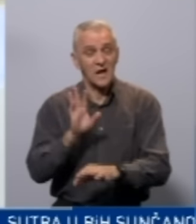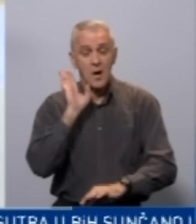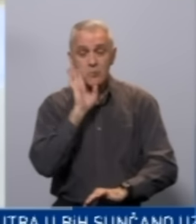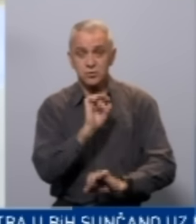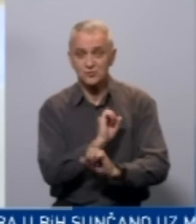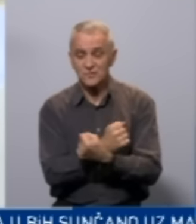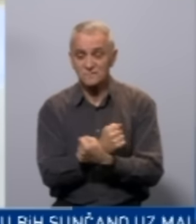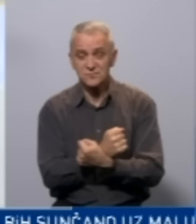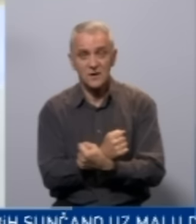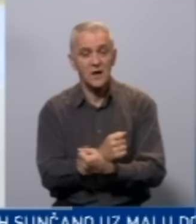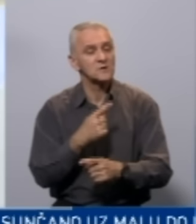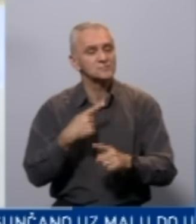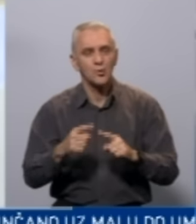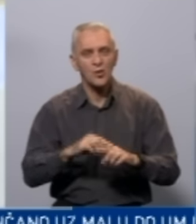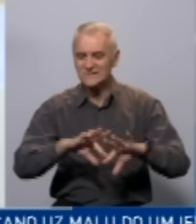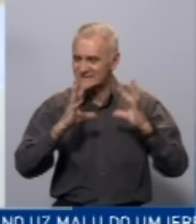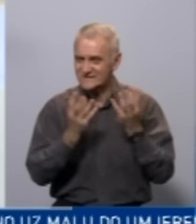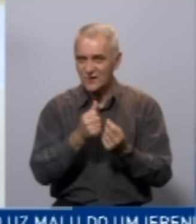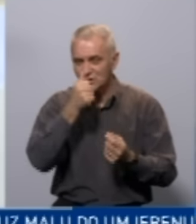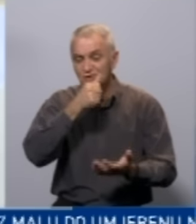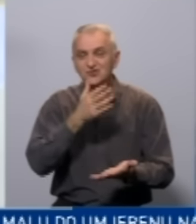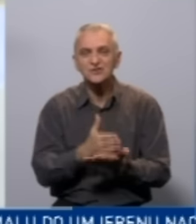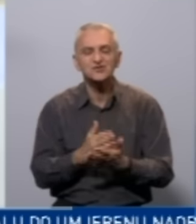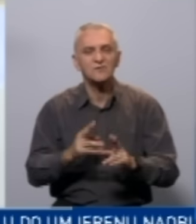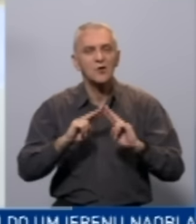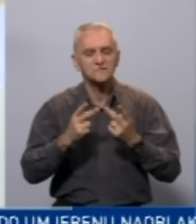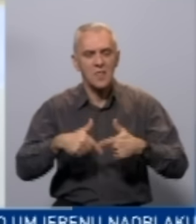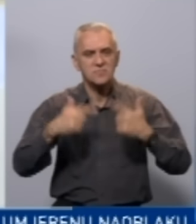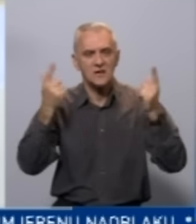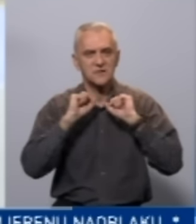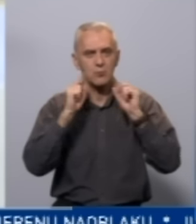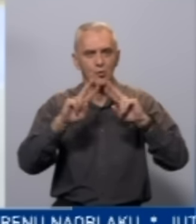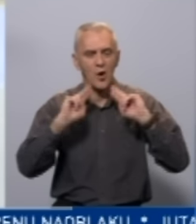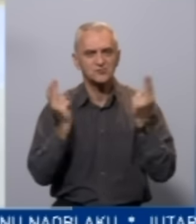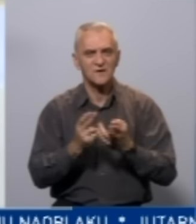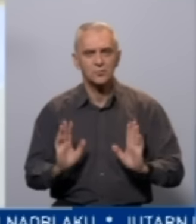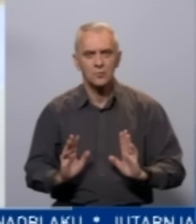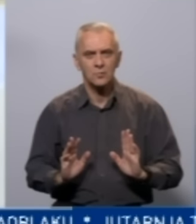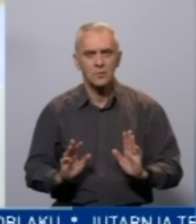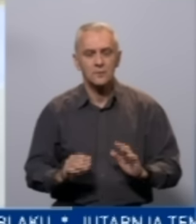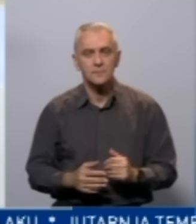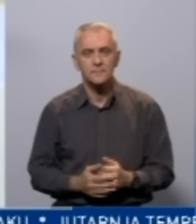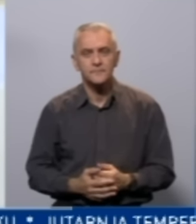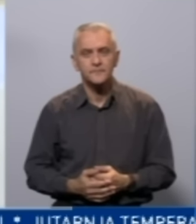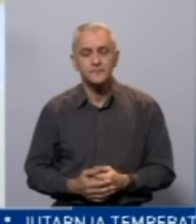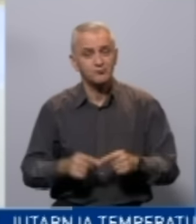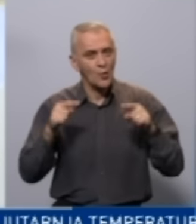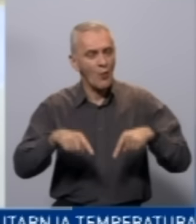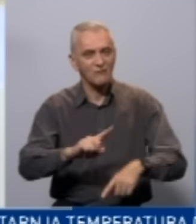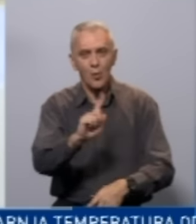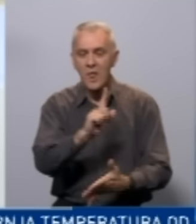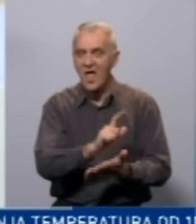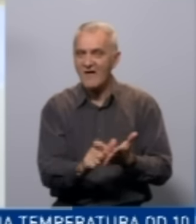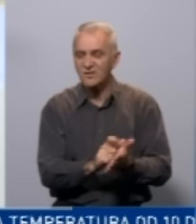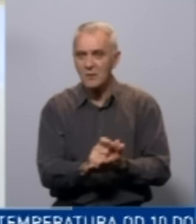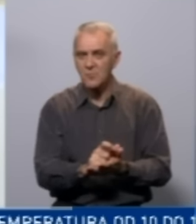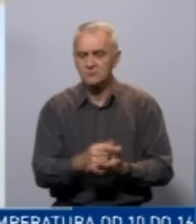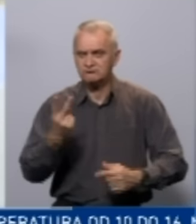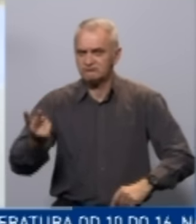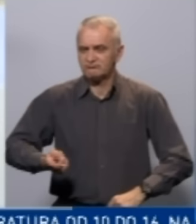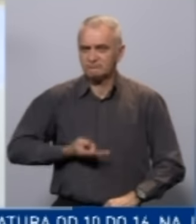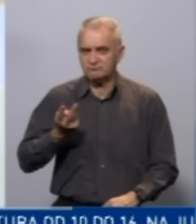svega što se u svijetu dešava, jasna poruka cijelom svijetu. Ovo nije vrijeme za bilo kakvo likovanje,